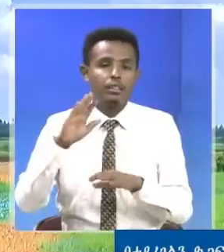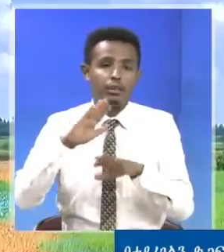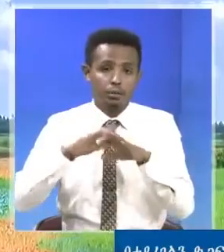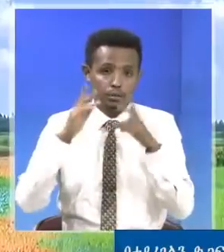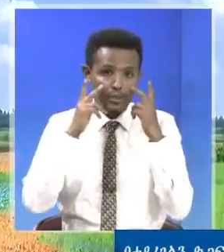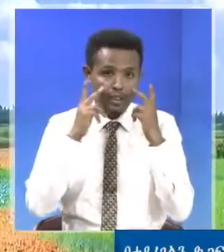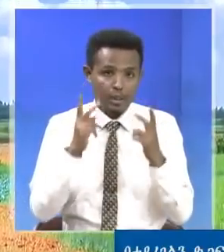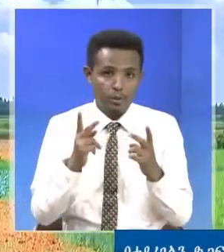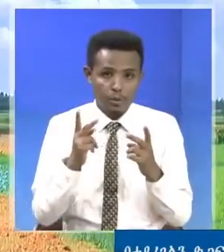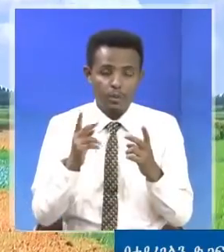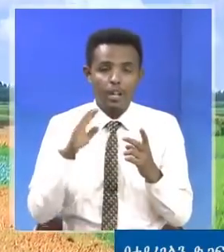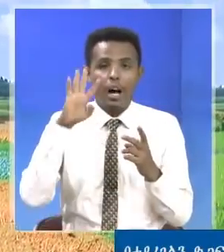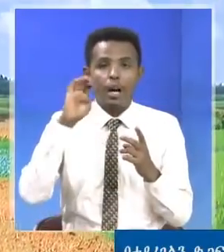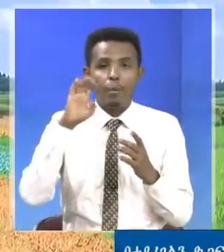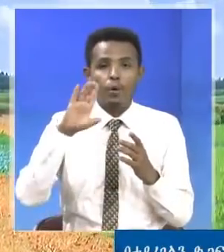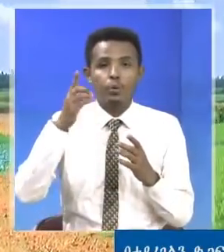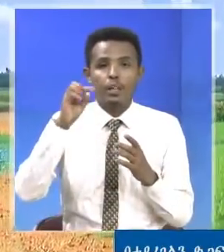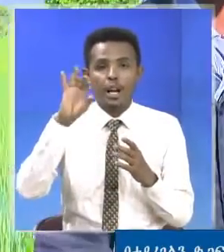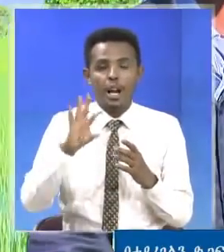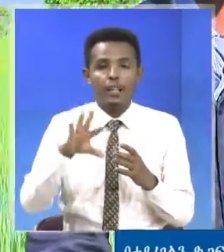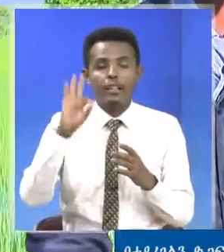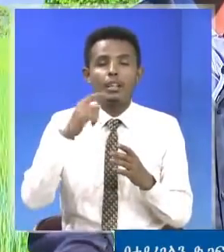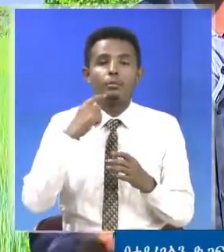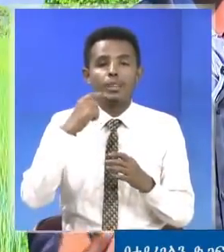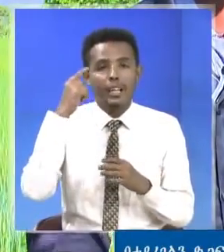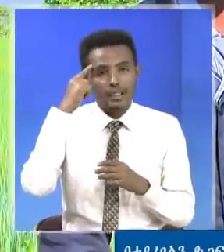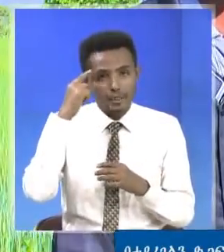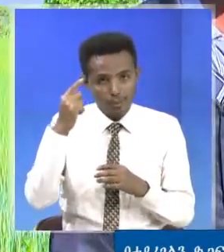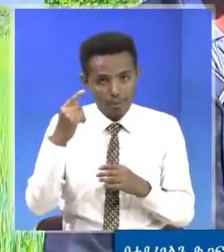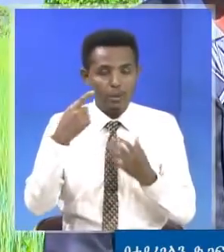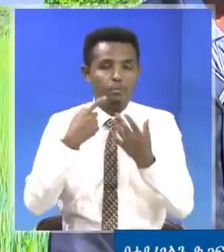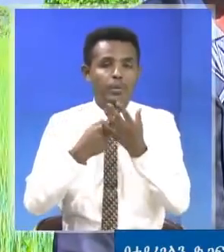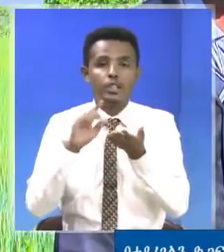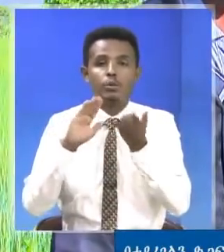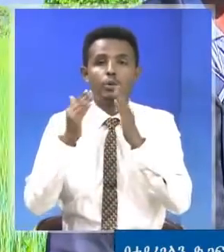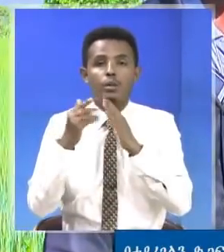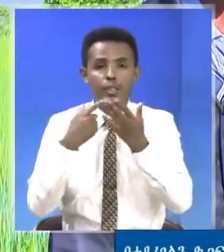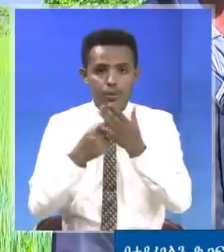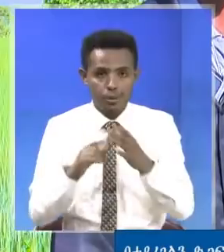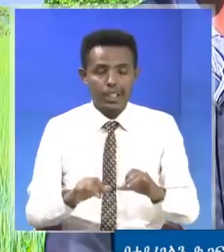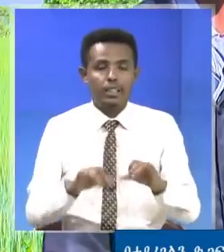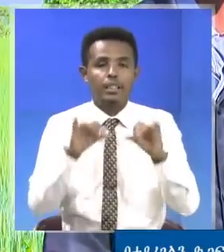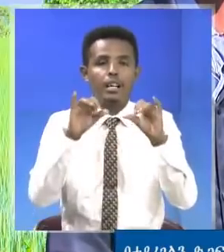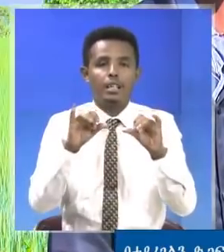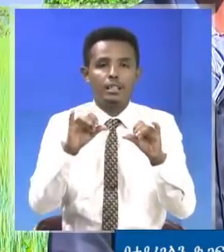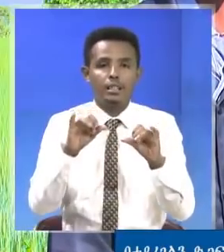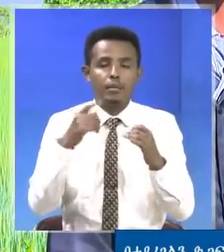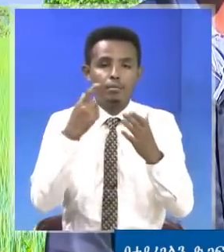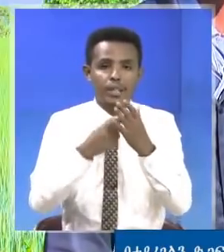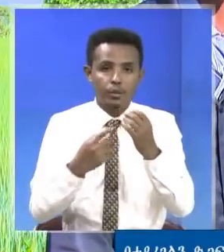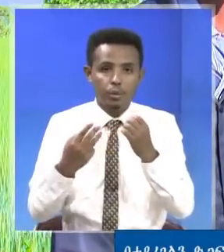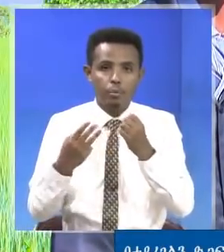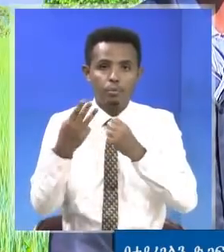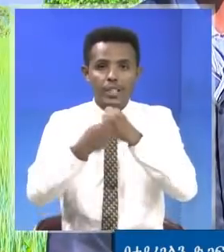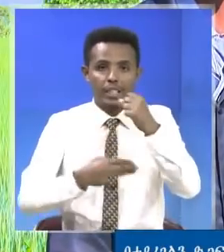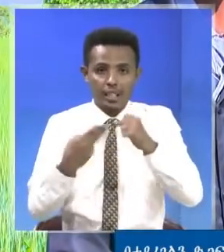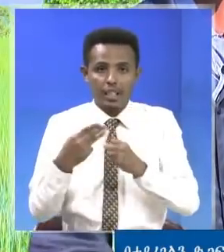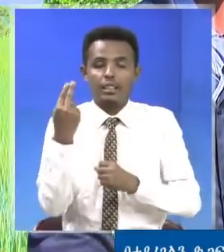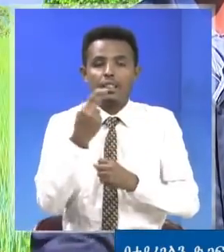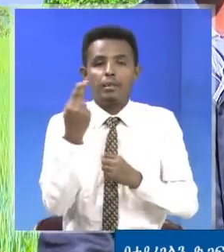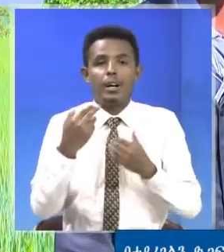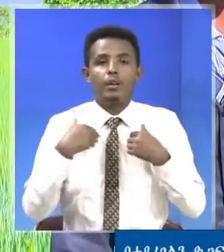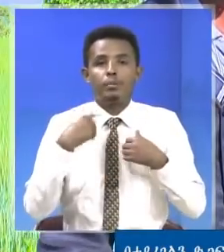በጣም ባልዋን 40 ኩንታል አገኛለሁ ብዬ አስባለሁ። በዚህ ከሆነ በዚሁ እንቀጥላለን። በዚሁ በስንዴ አዋጫሉ ብዬ አስባለሁ።